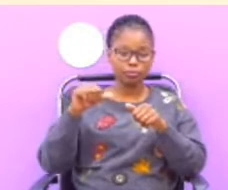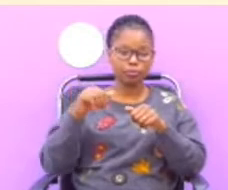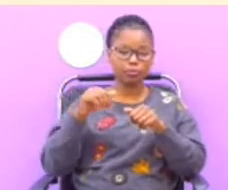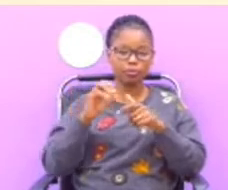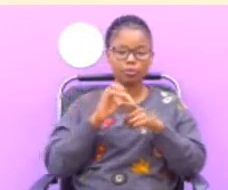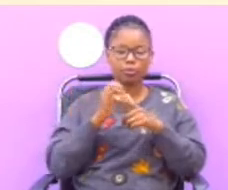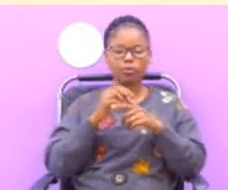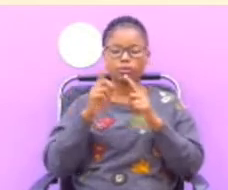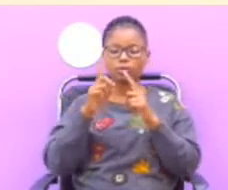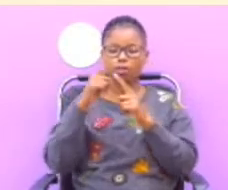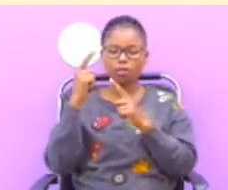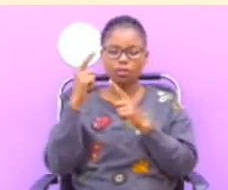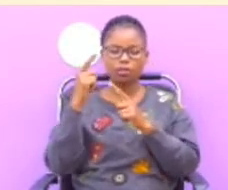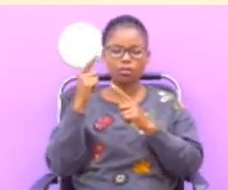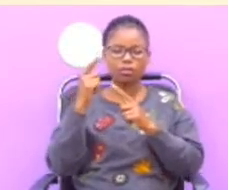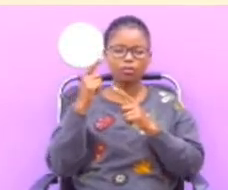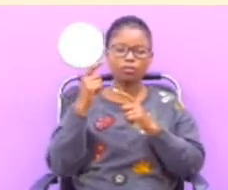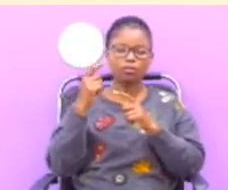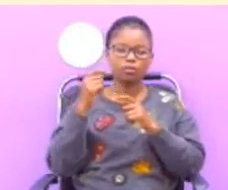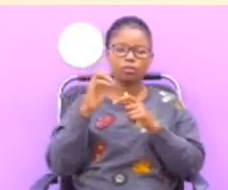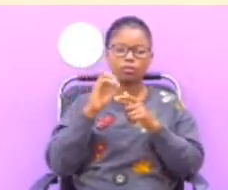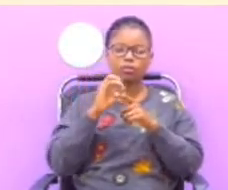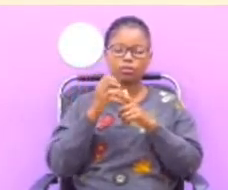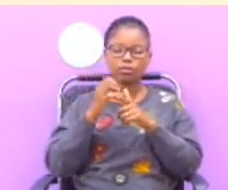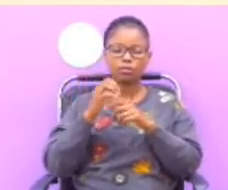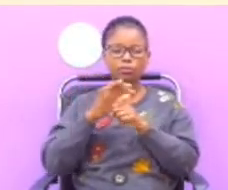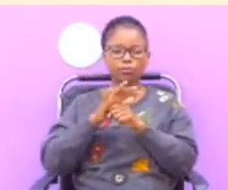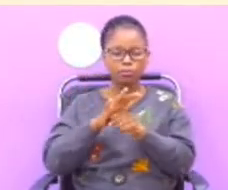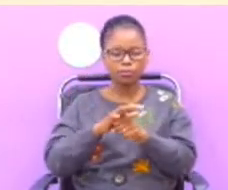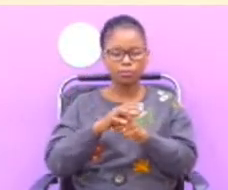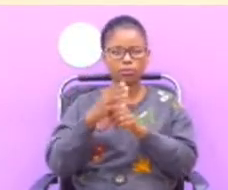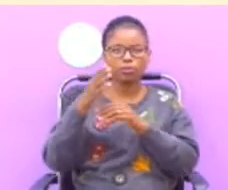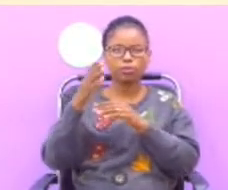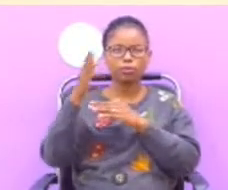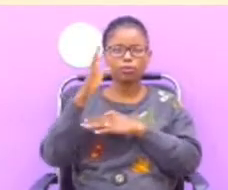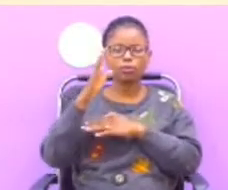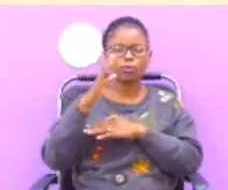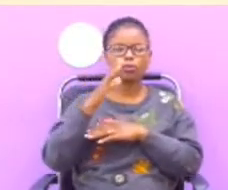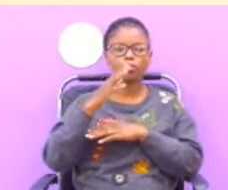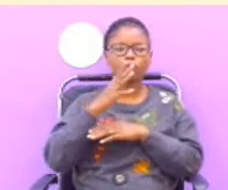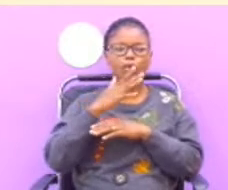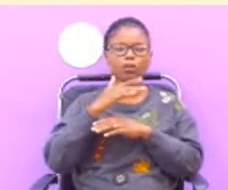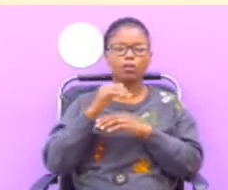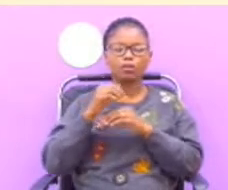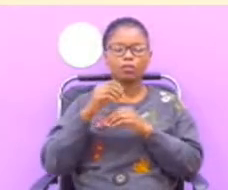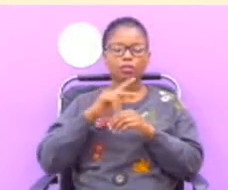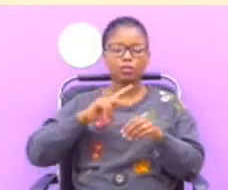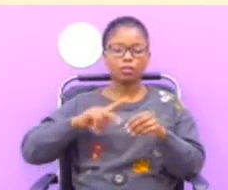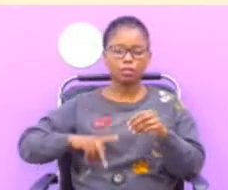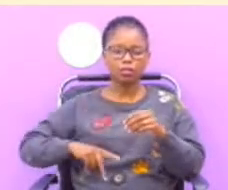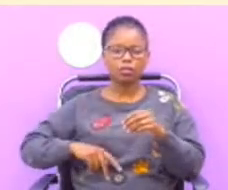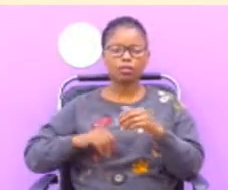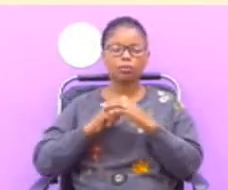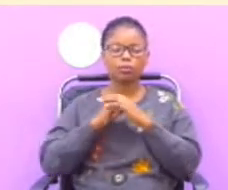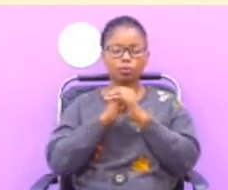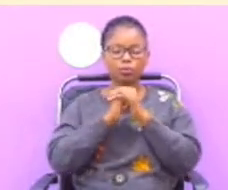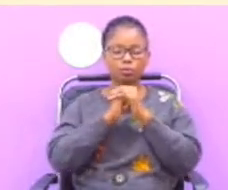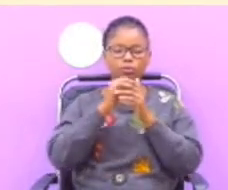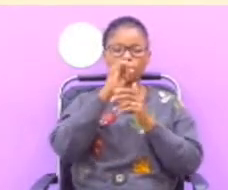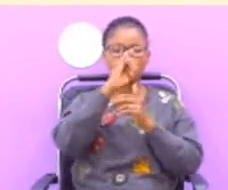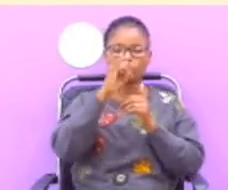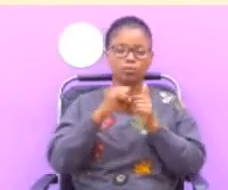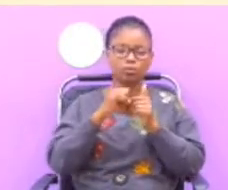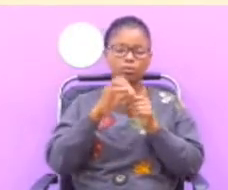ni kuragana. Wehia wadhamaki ni kunyarana agai. Na mudhamaki kuhoili ya dome hiyanano. Na mudhamaki kugago tire